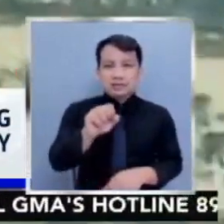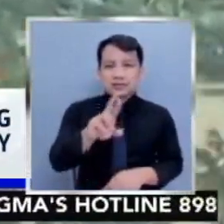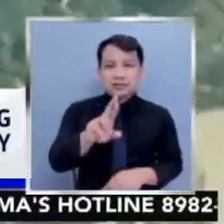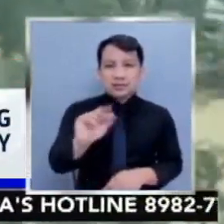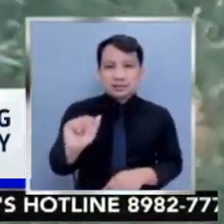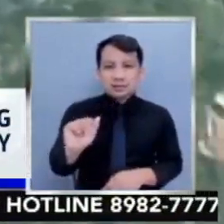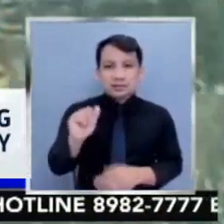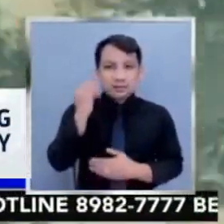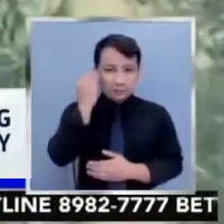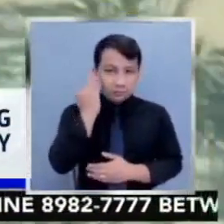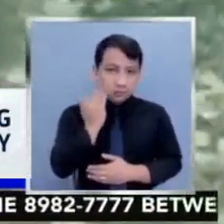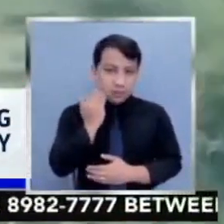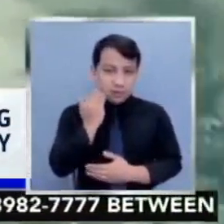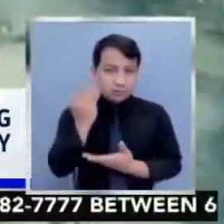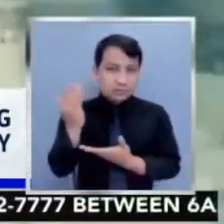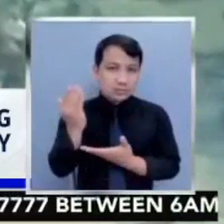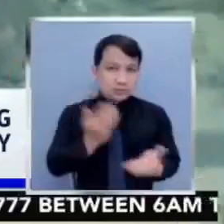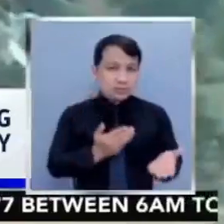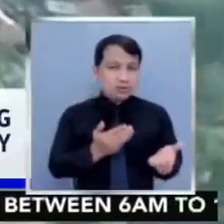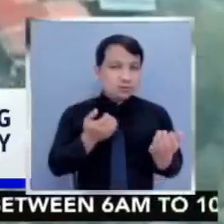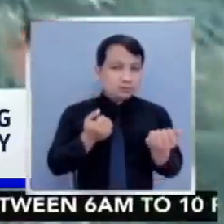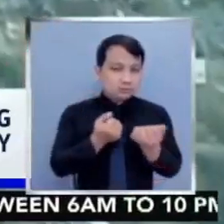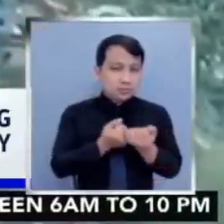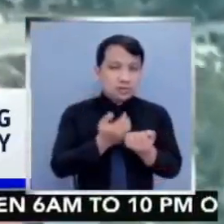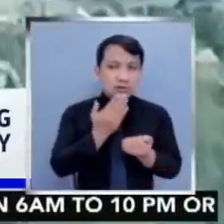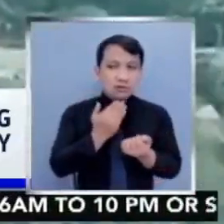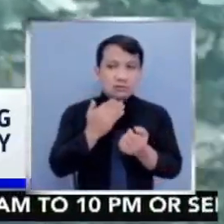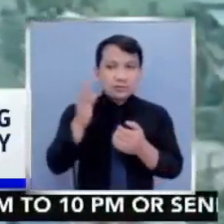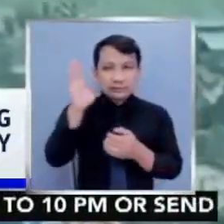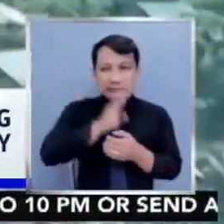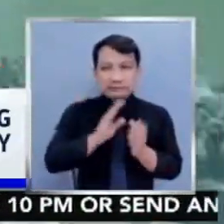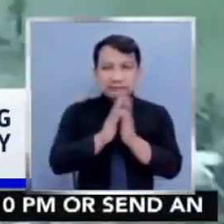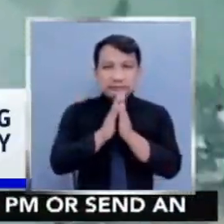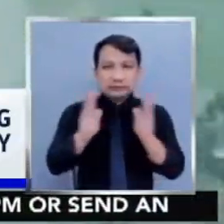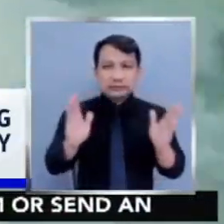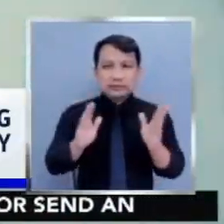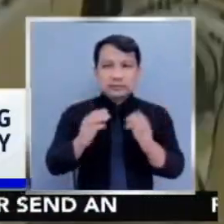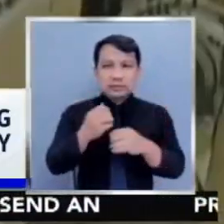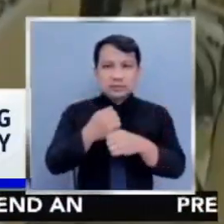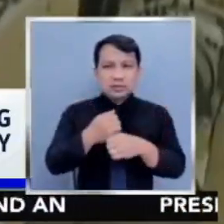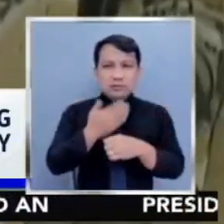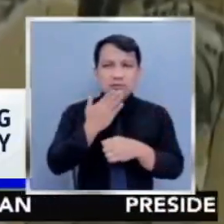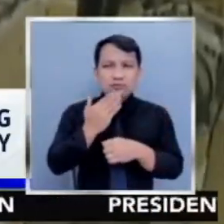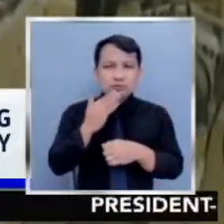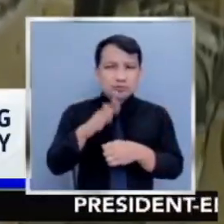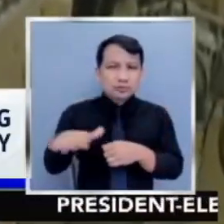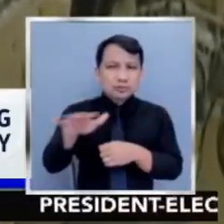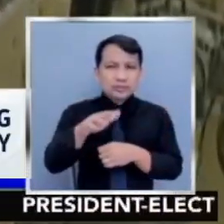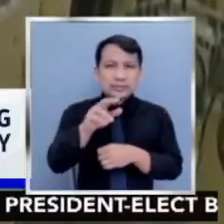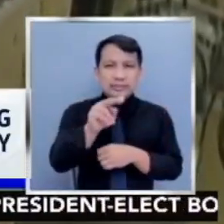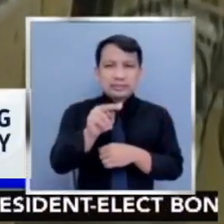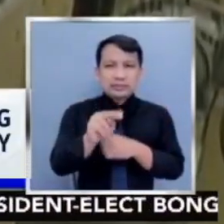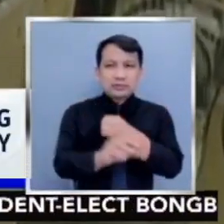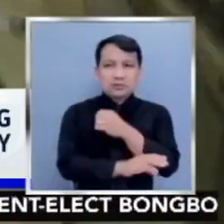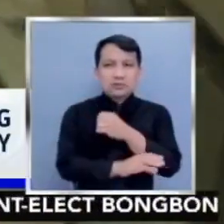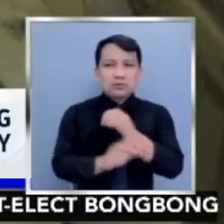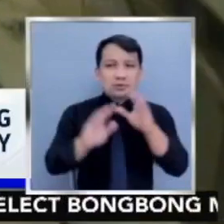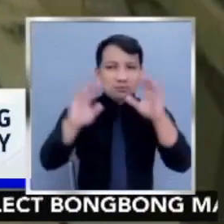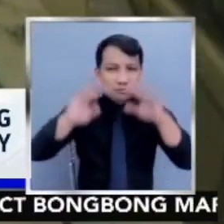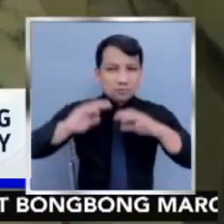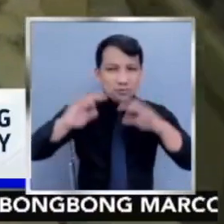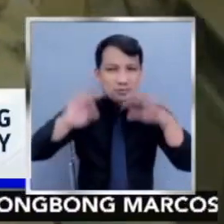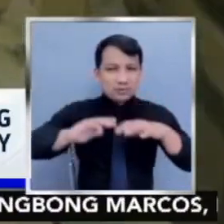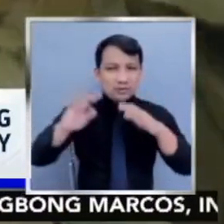ng asukal dahil nasira ang ilang malalaking sugar refinery sa Negros dahil sa bagyong Odette.